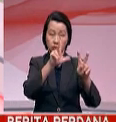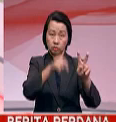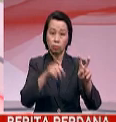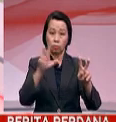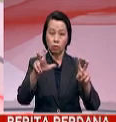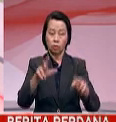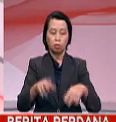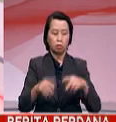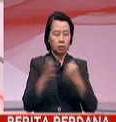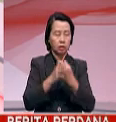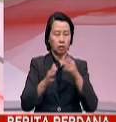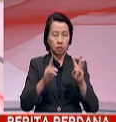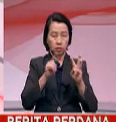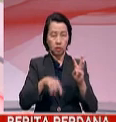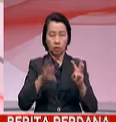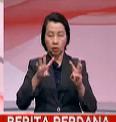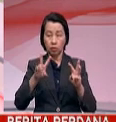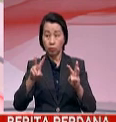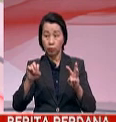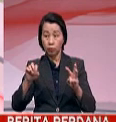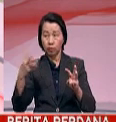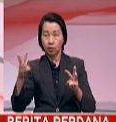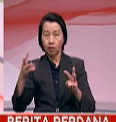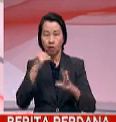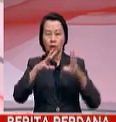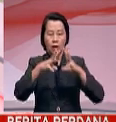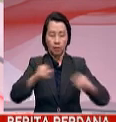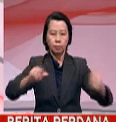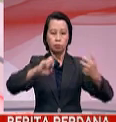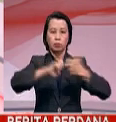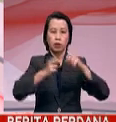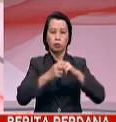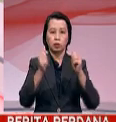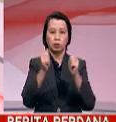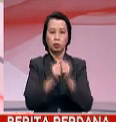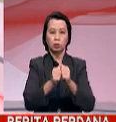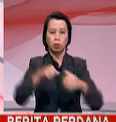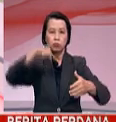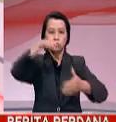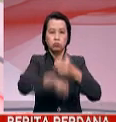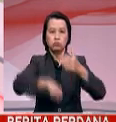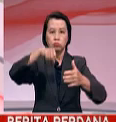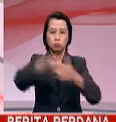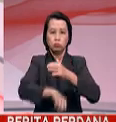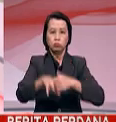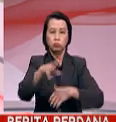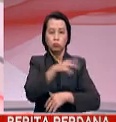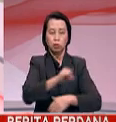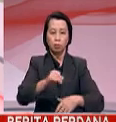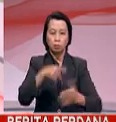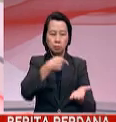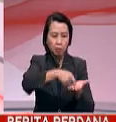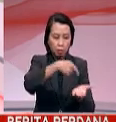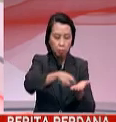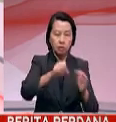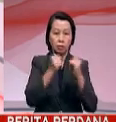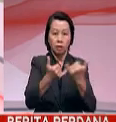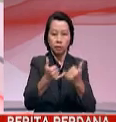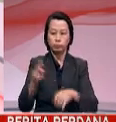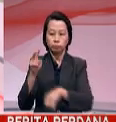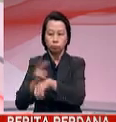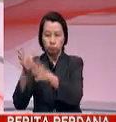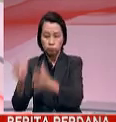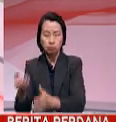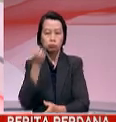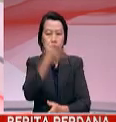hingga 6 April 2016 untuk menyelesaikan masalah dengan Samsung dan perbelanjaan syarikat. Saksi